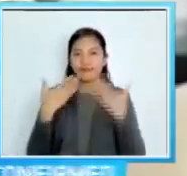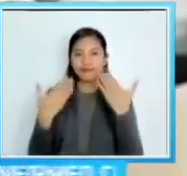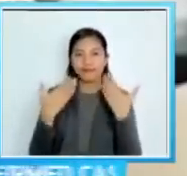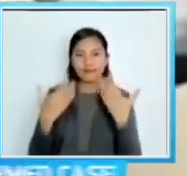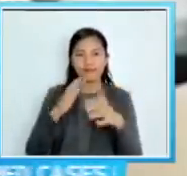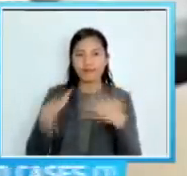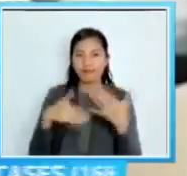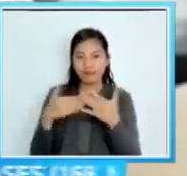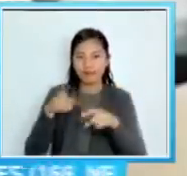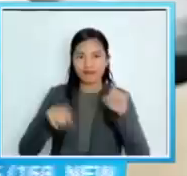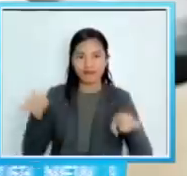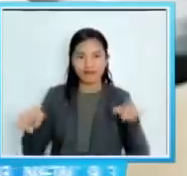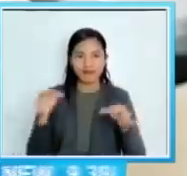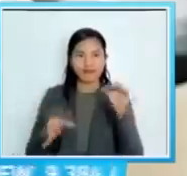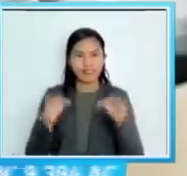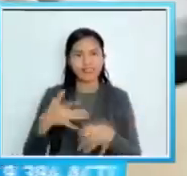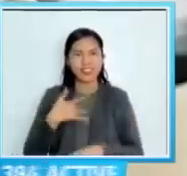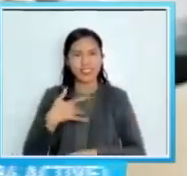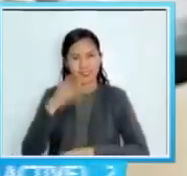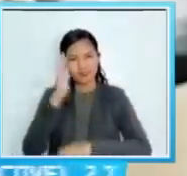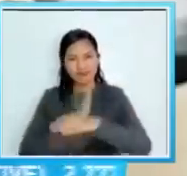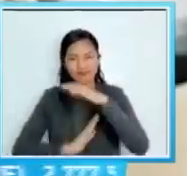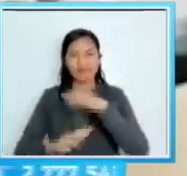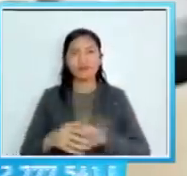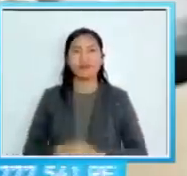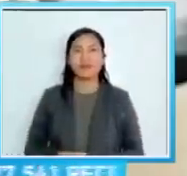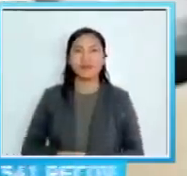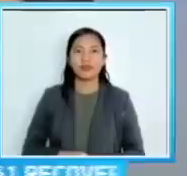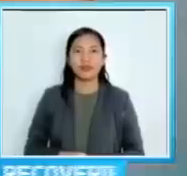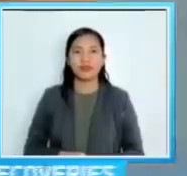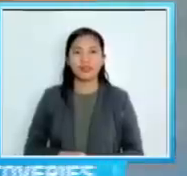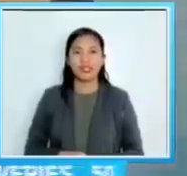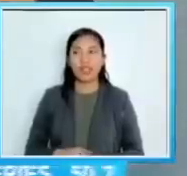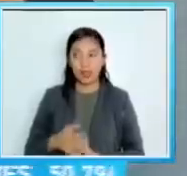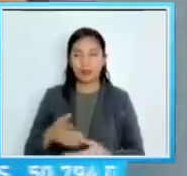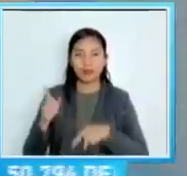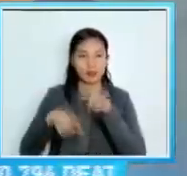na napaka down to earth, napaka humble na to the point na naging kaibigan ko sila.